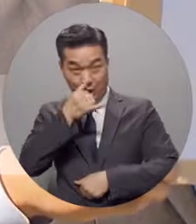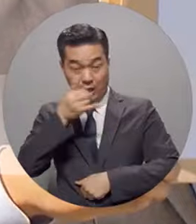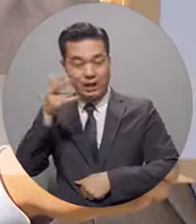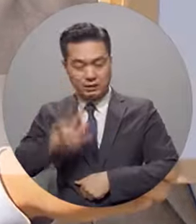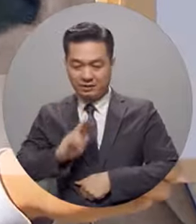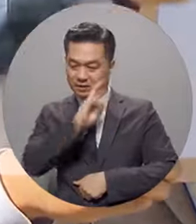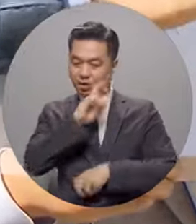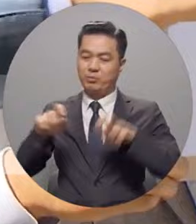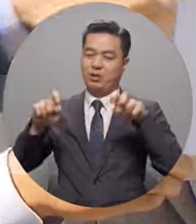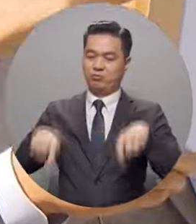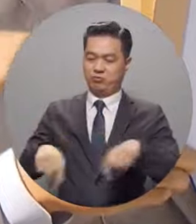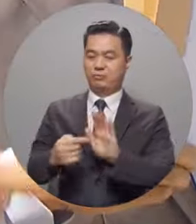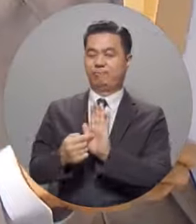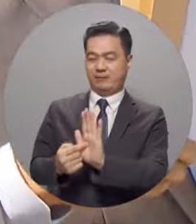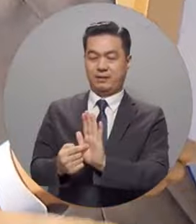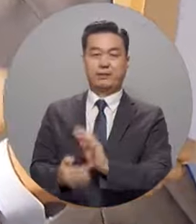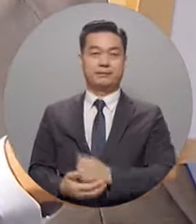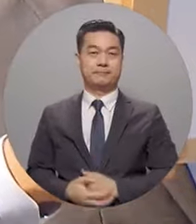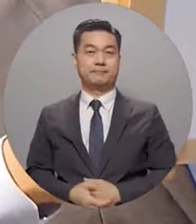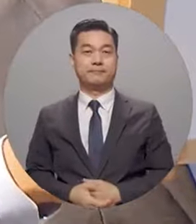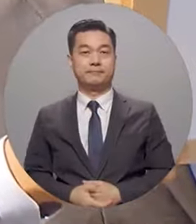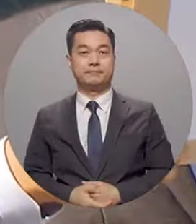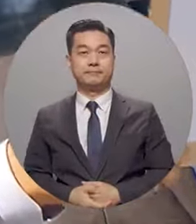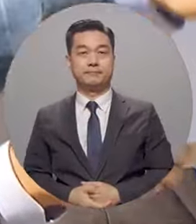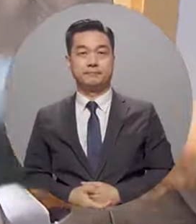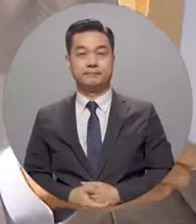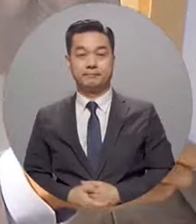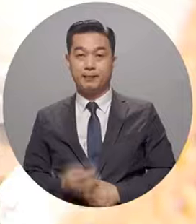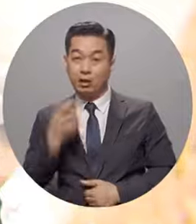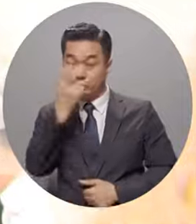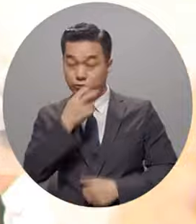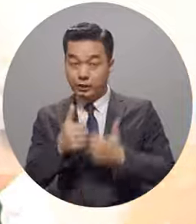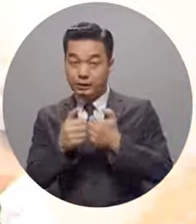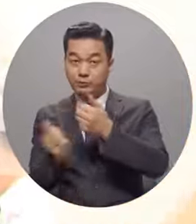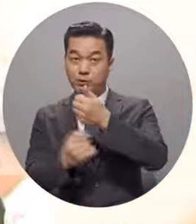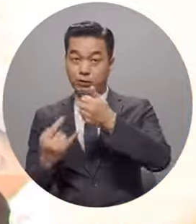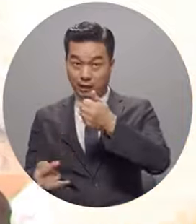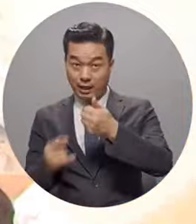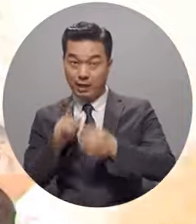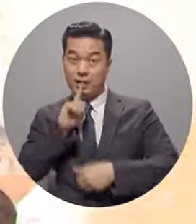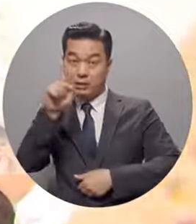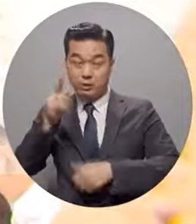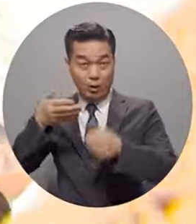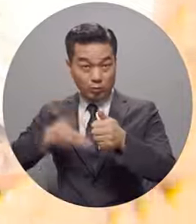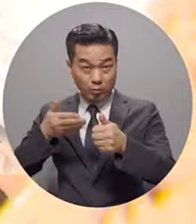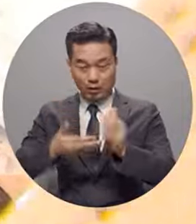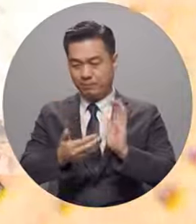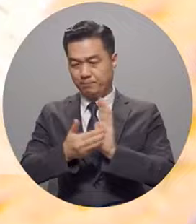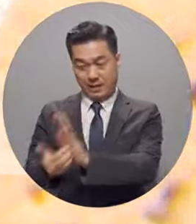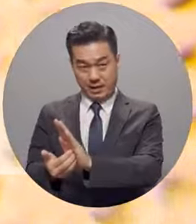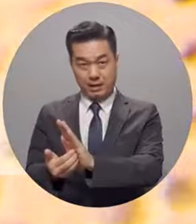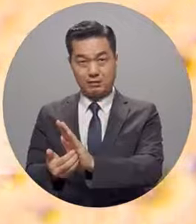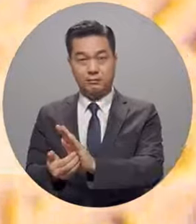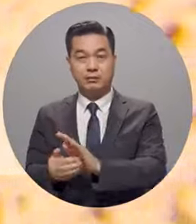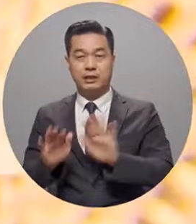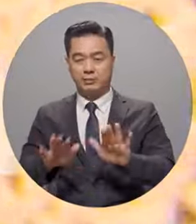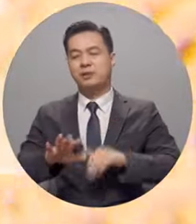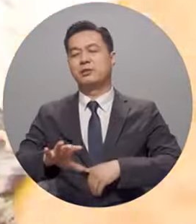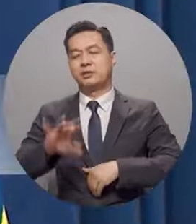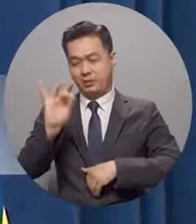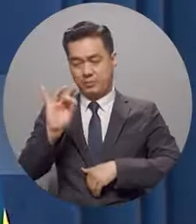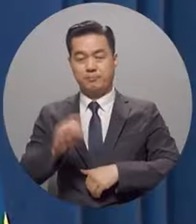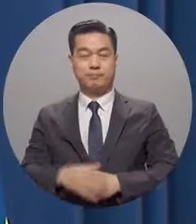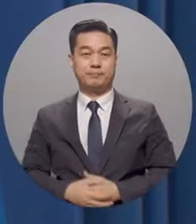무혐의 결론을 바꾸지 않았습니다. 수사심의위 기소 의견을 받아들이지 않고 불기소를 강행한 건 이번이